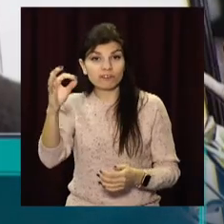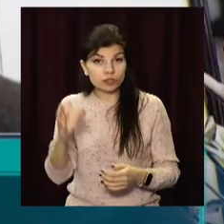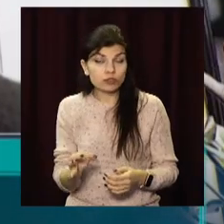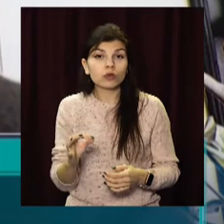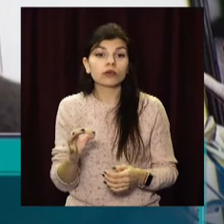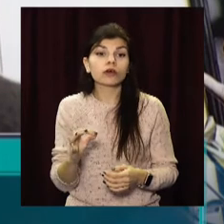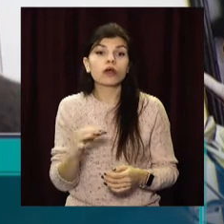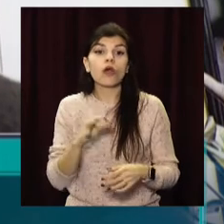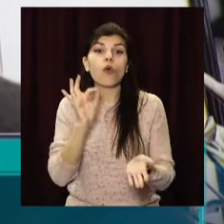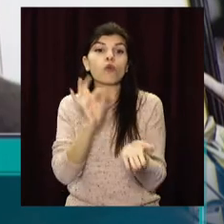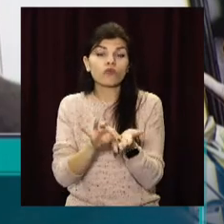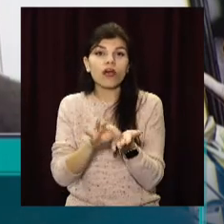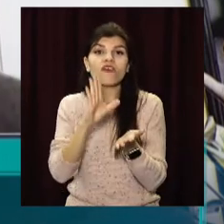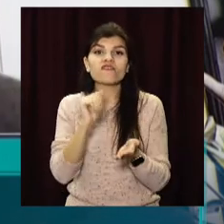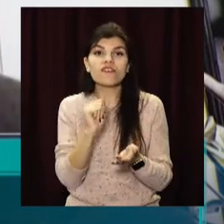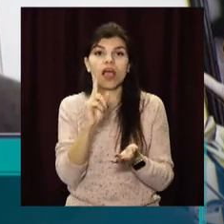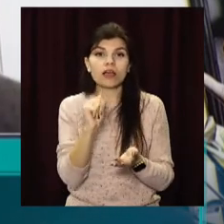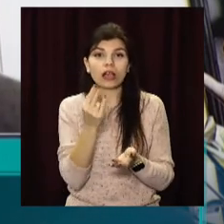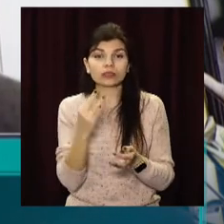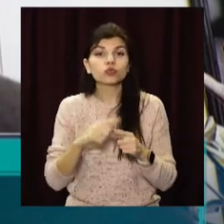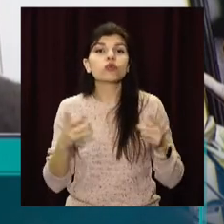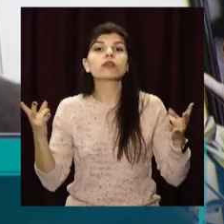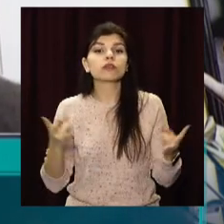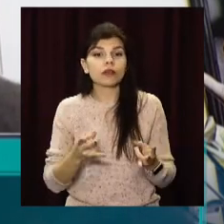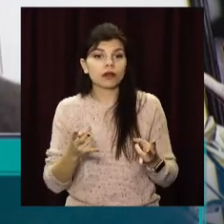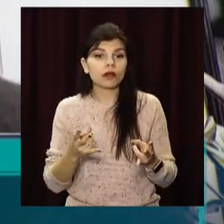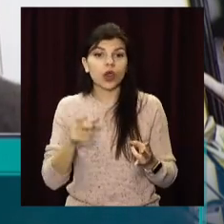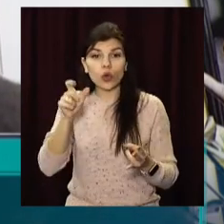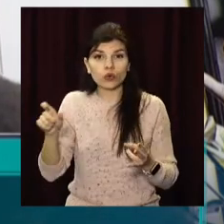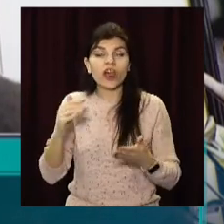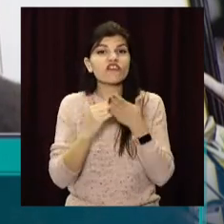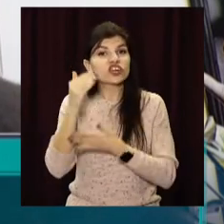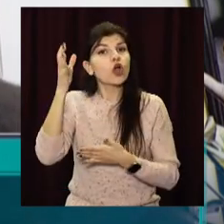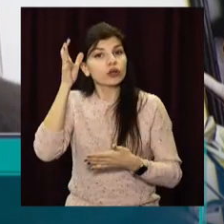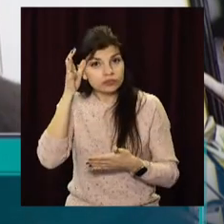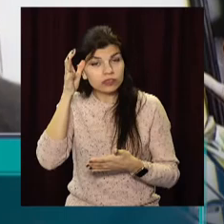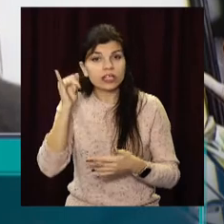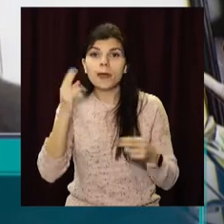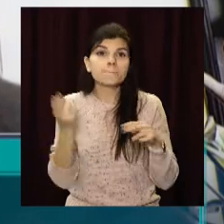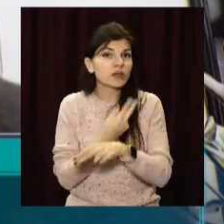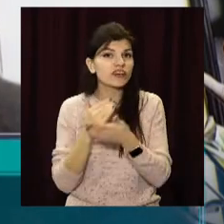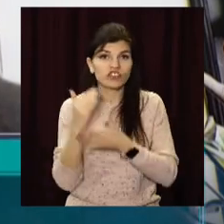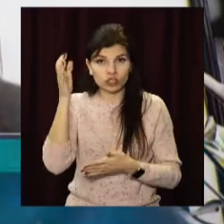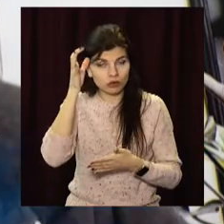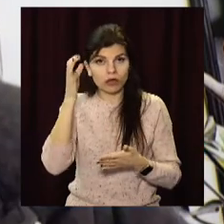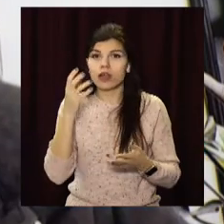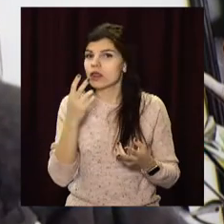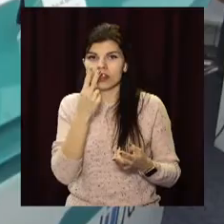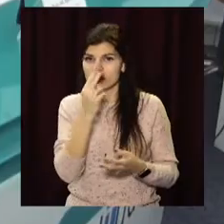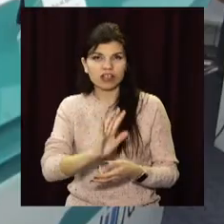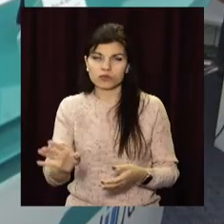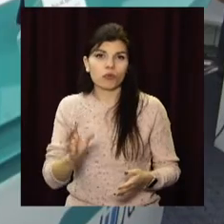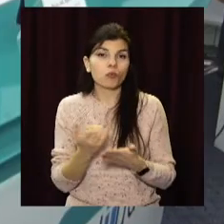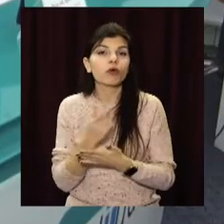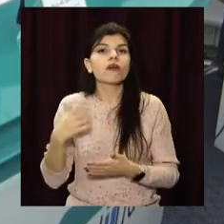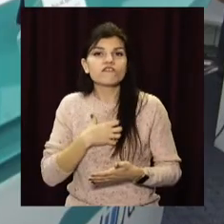вказують у вакансії, що потребують кандидати вищої освіти, і без вищої освіти не розглядають